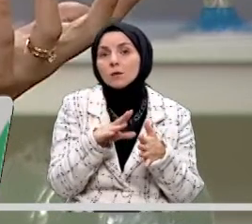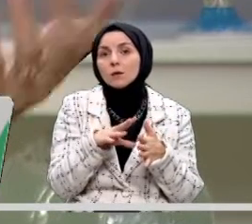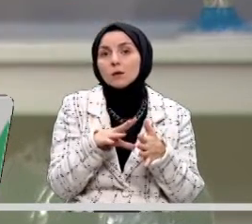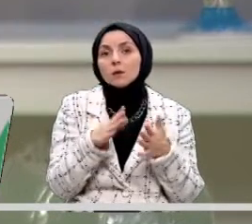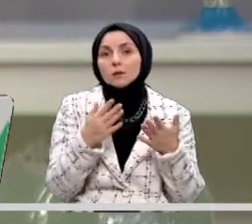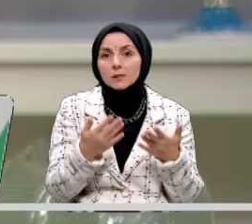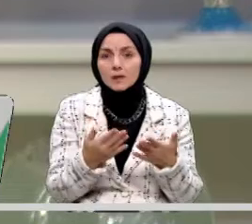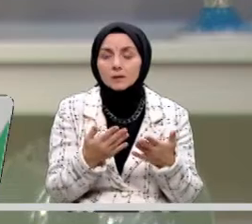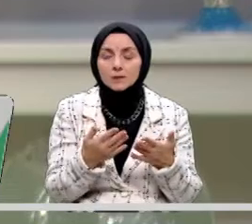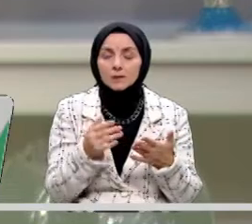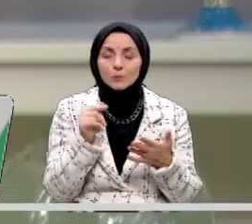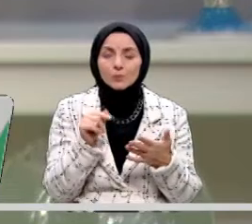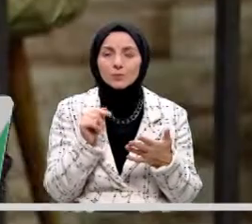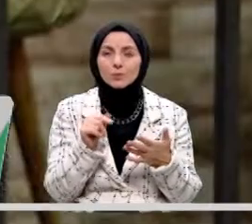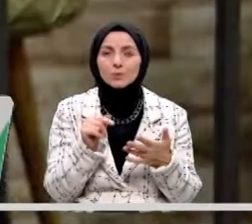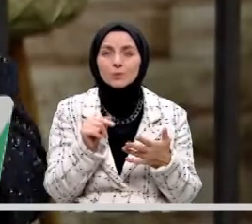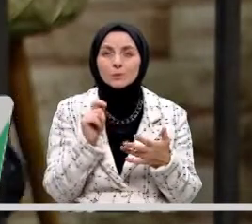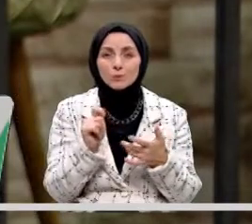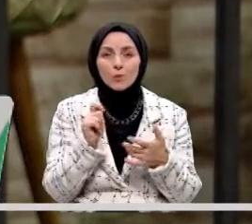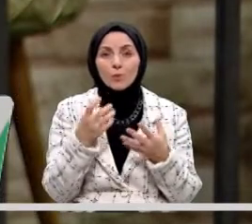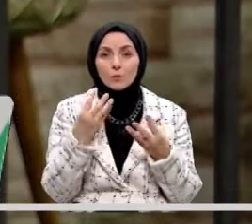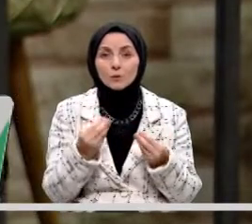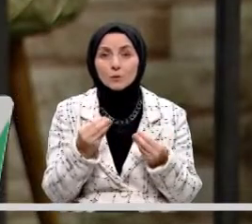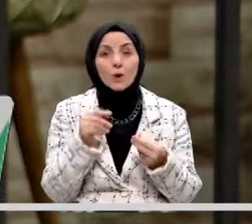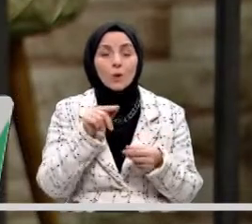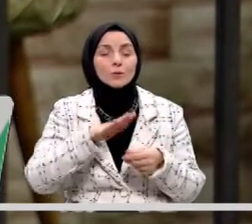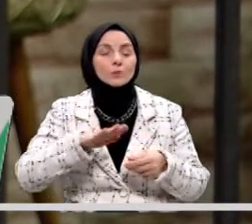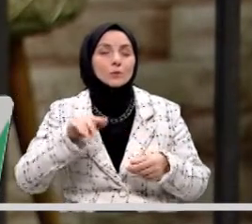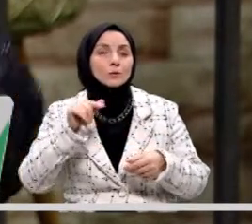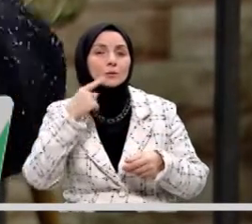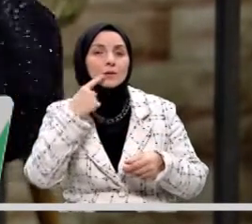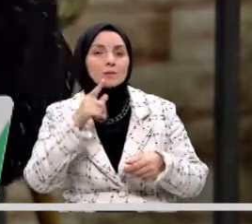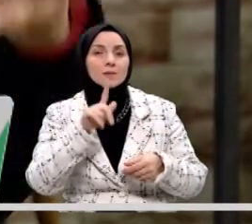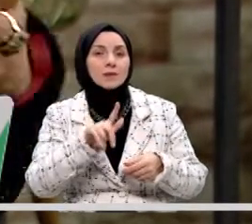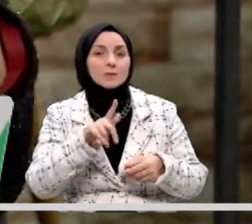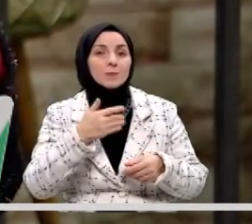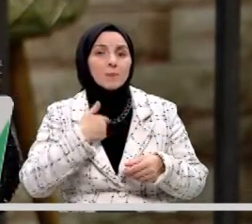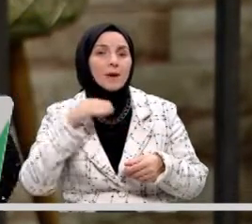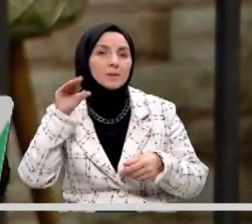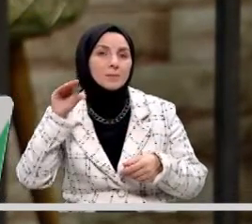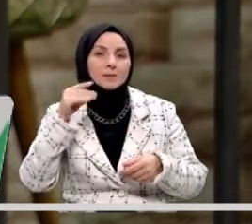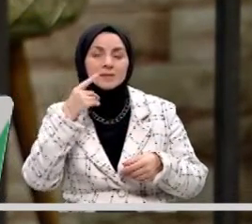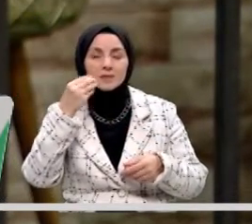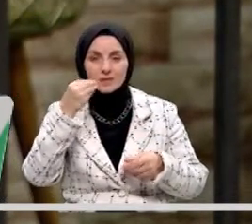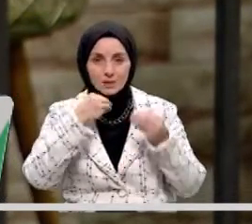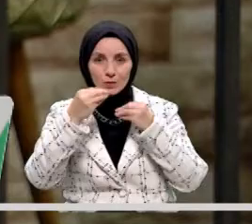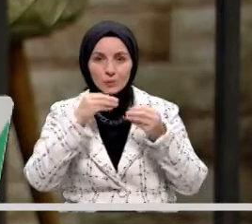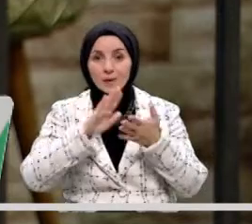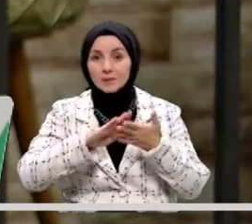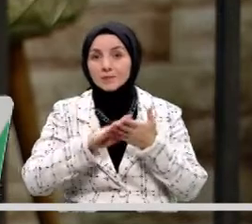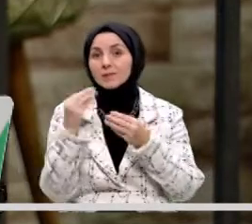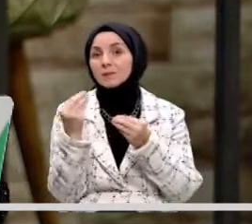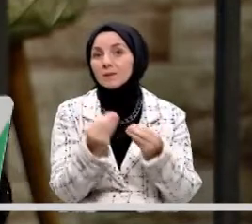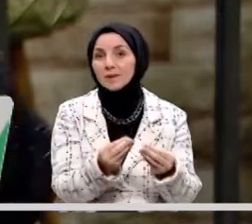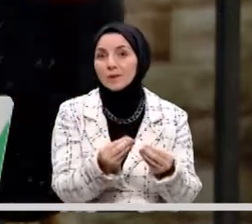elinden ödemiyor bu öğretirseniz onu Mesela şöyle demeliydi o çocuk ben pasta yiyorum ama arkadaşlarımla da paylaşıyorum Anne aynı